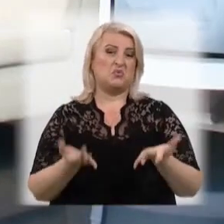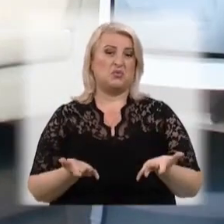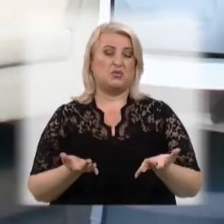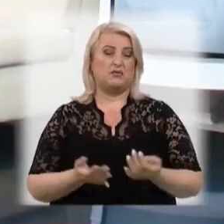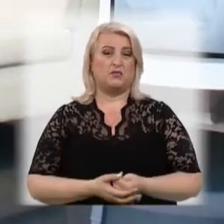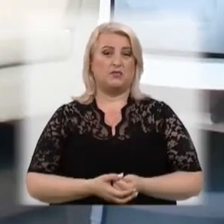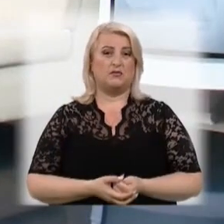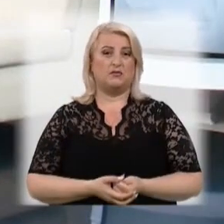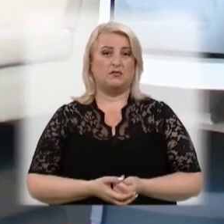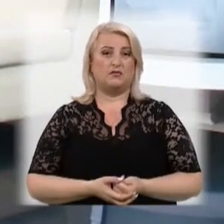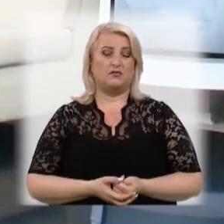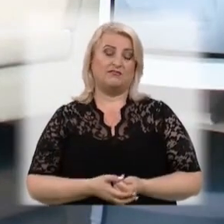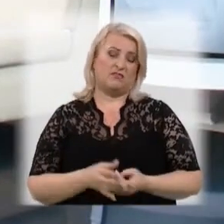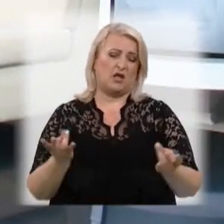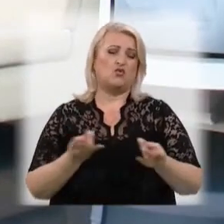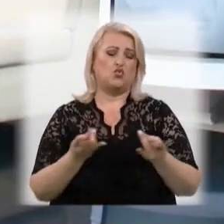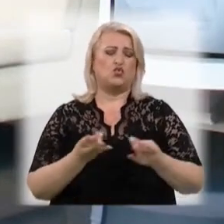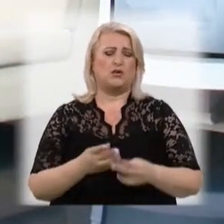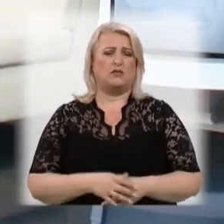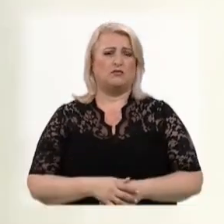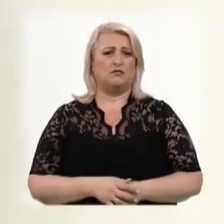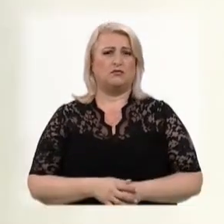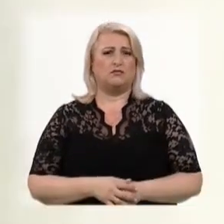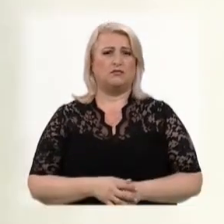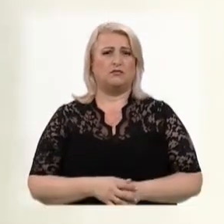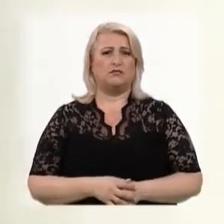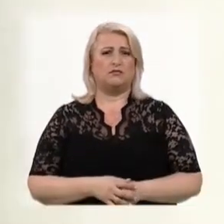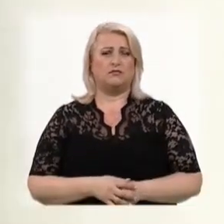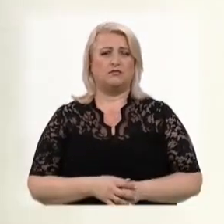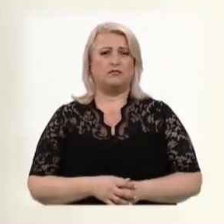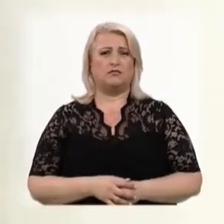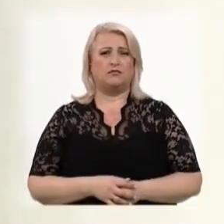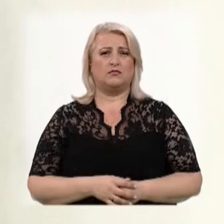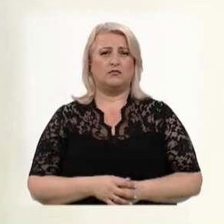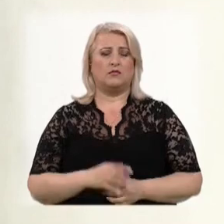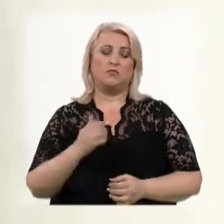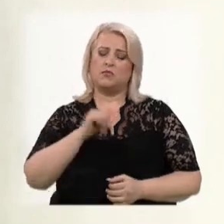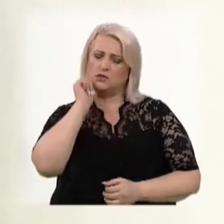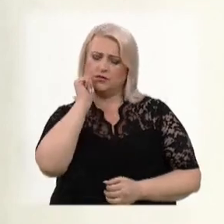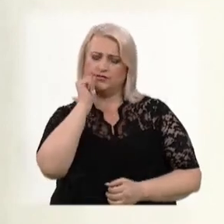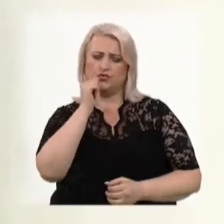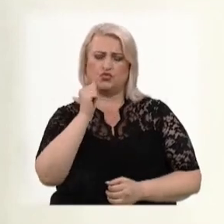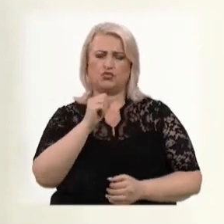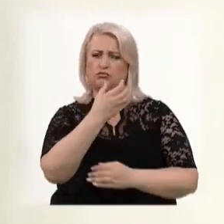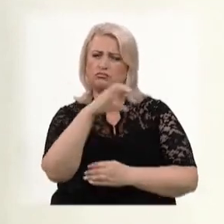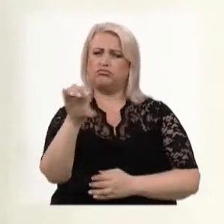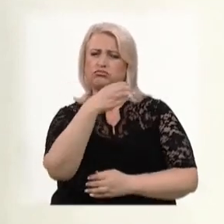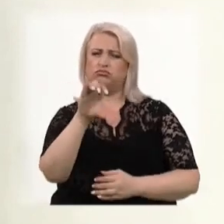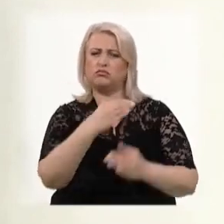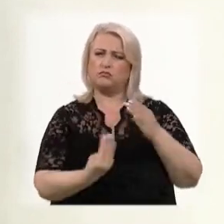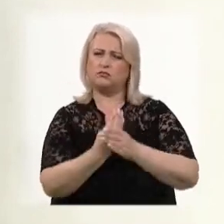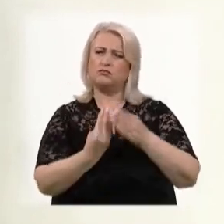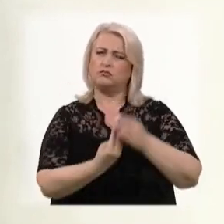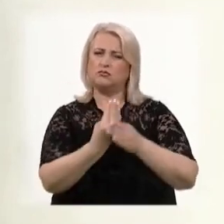să fie trebuie că este Bivolaru social media newslettere și postarea postarea pe zi pentru cât și la ora 9:00 la Provident sau